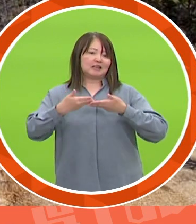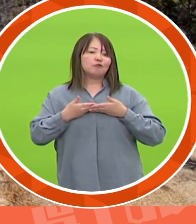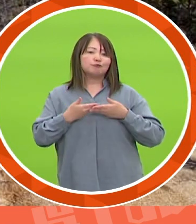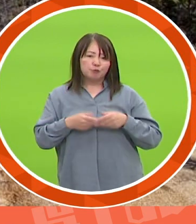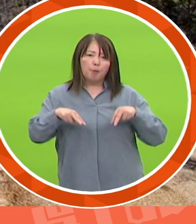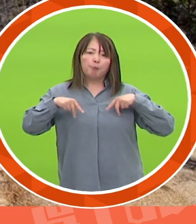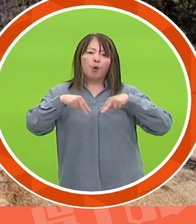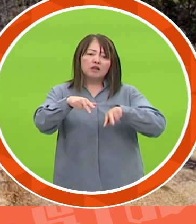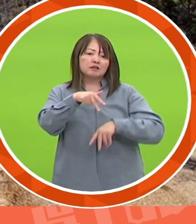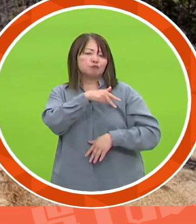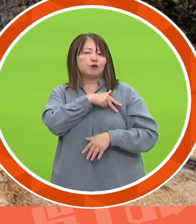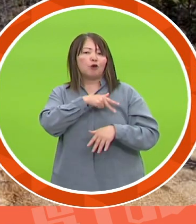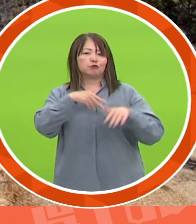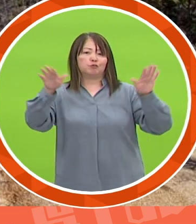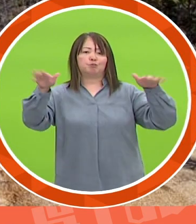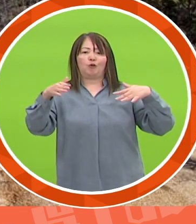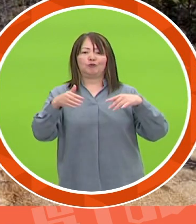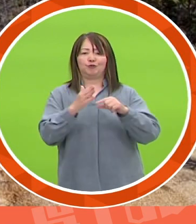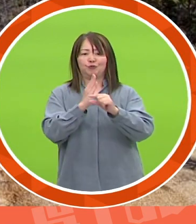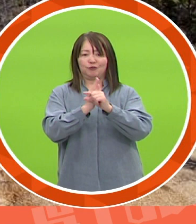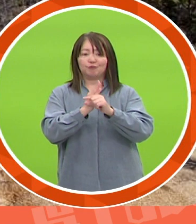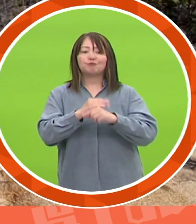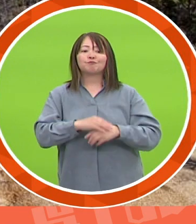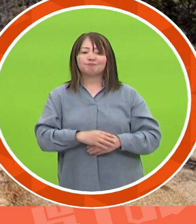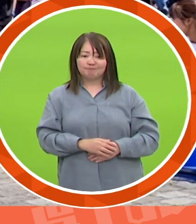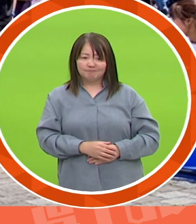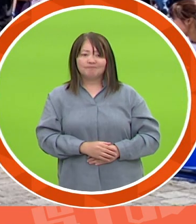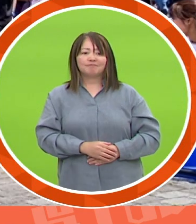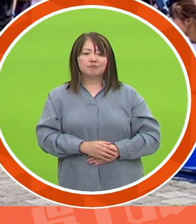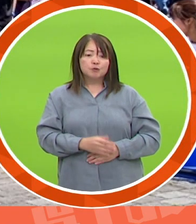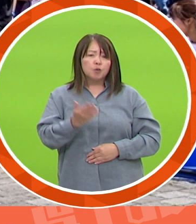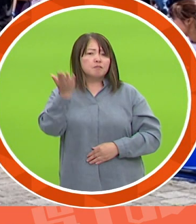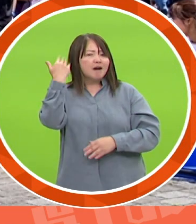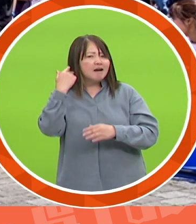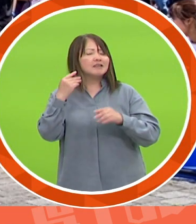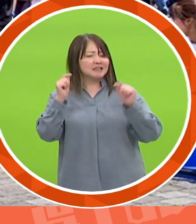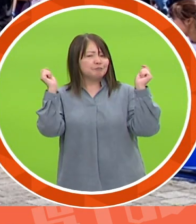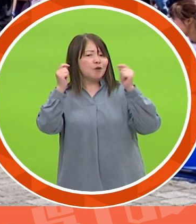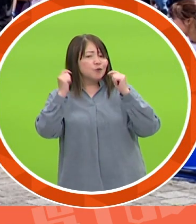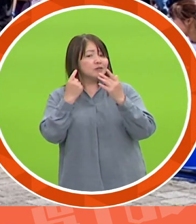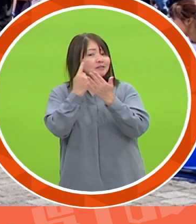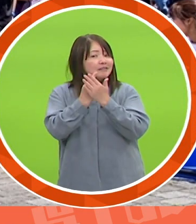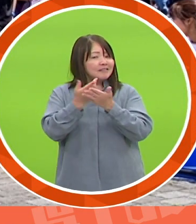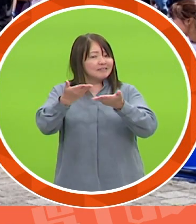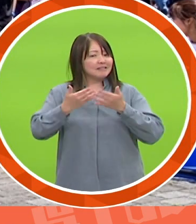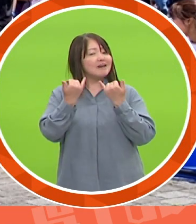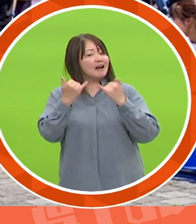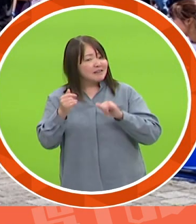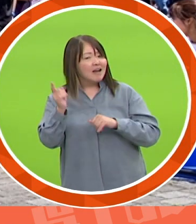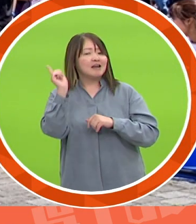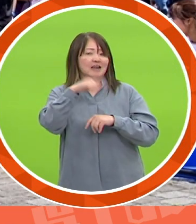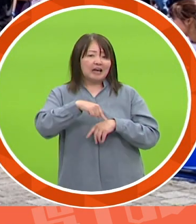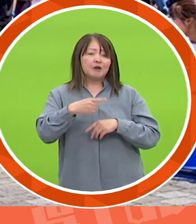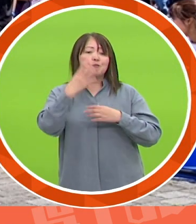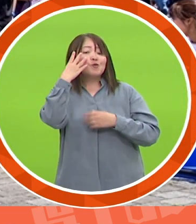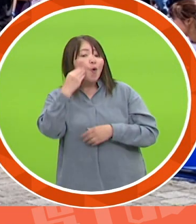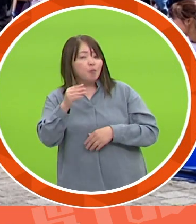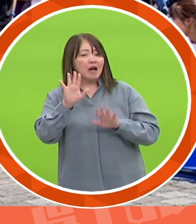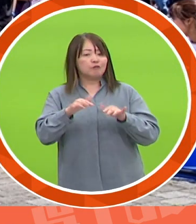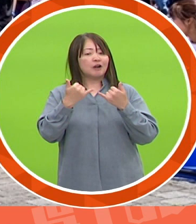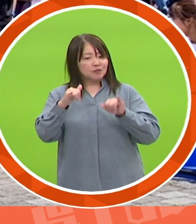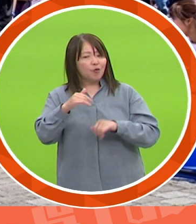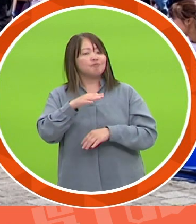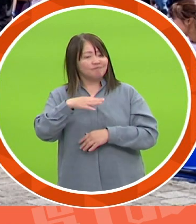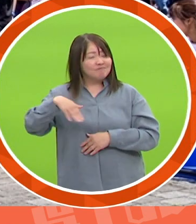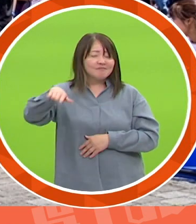上げていただくボランティアスタッフを募集しています。過去のイベントに参加していただいた方、イベントに興味はあるけど